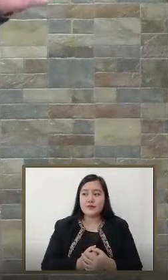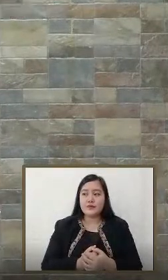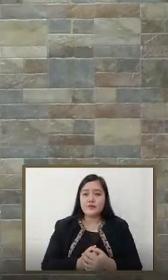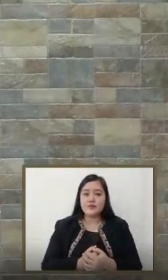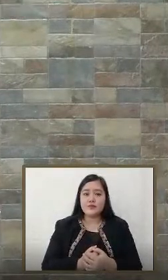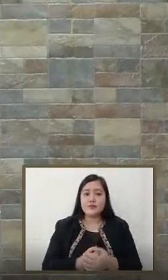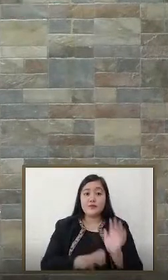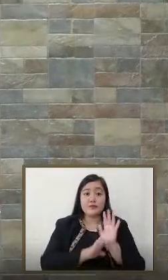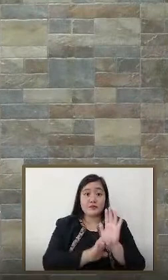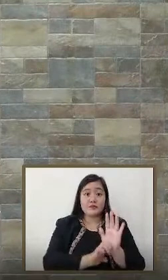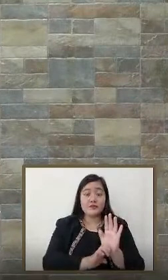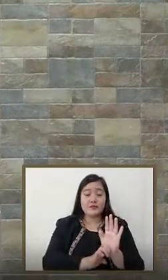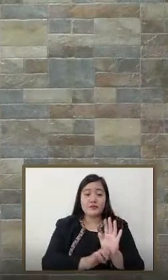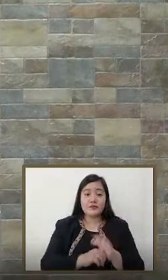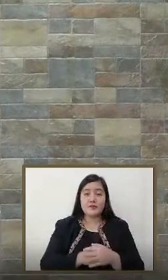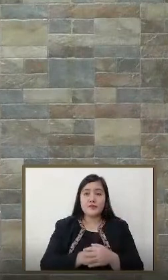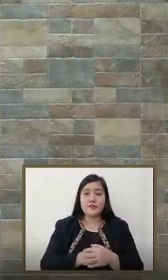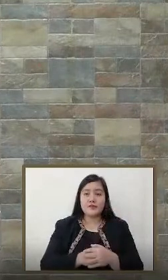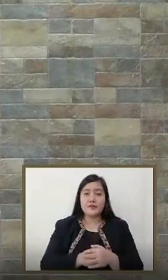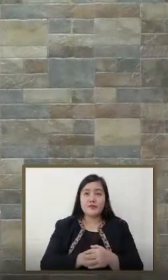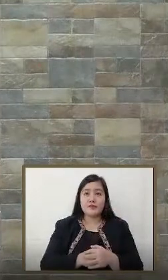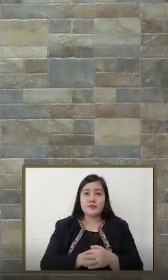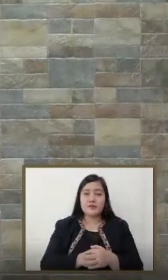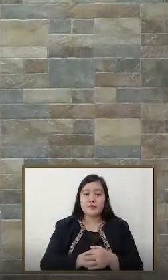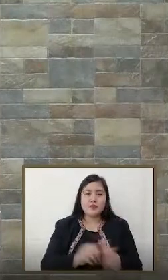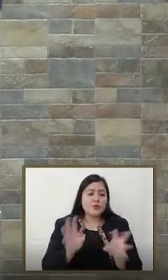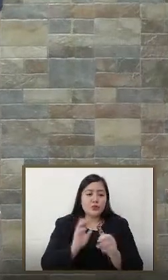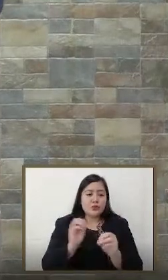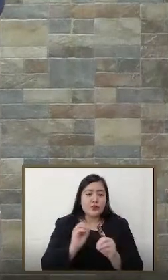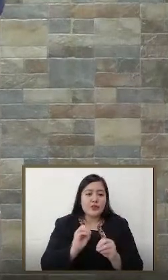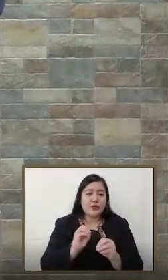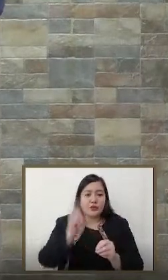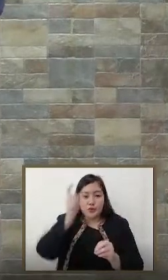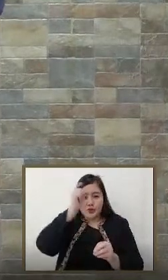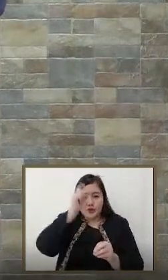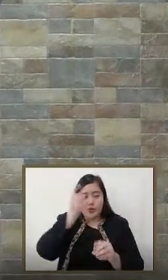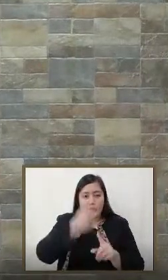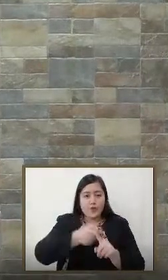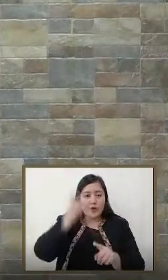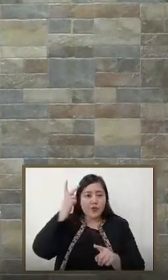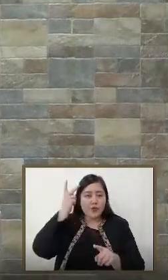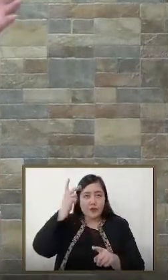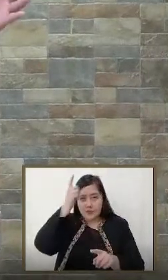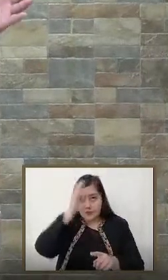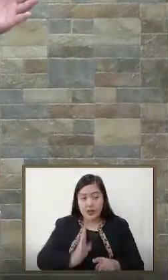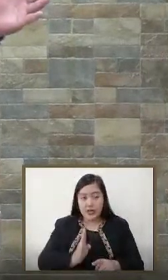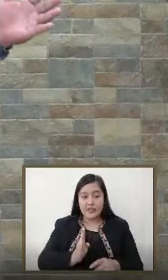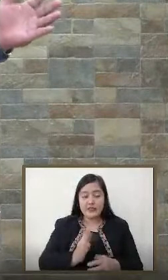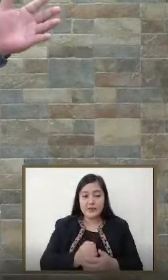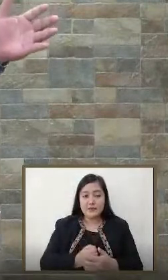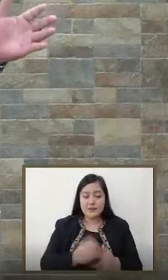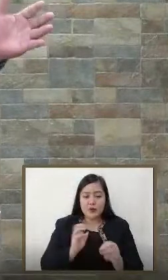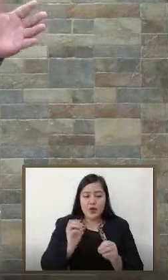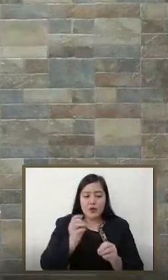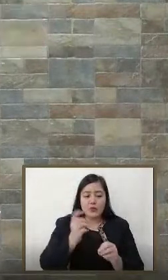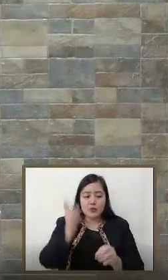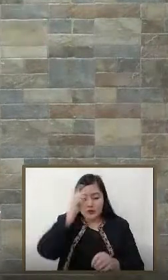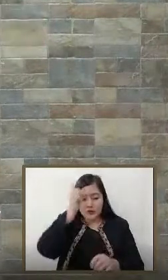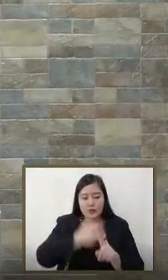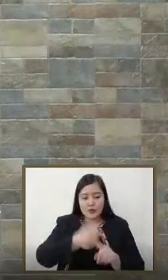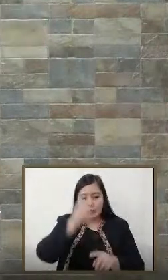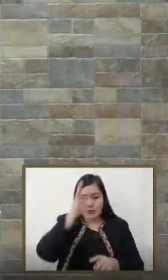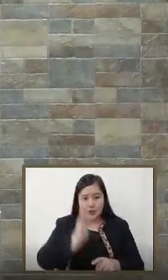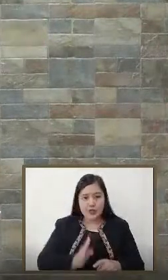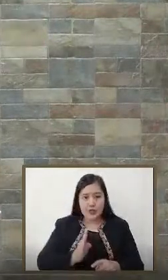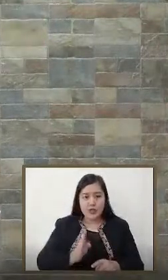mga programang yan? Hindi. Kung walang wisdom, lumula sa Diyos. Hindi siya nag-rely sa kanyang kalaman, nag-rely